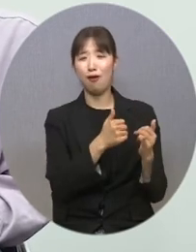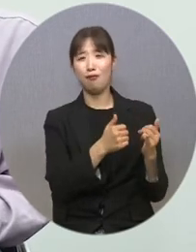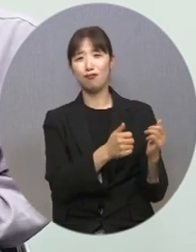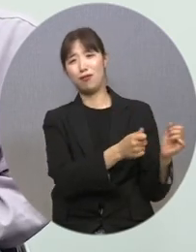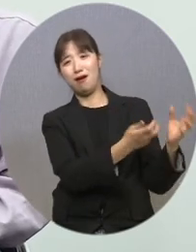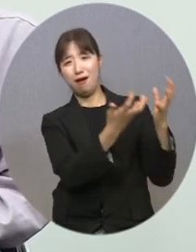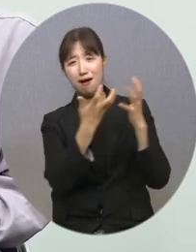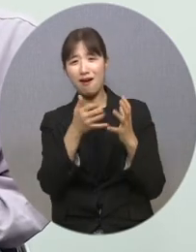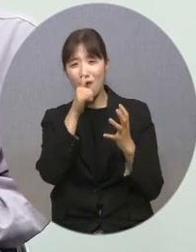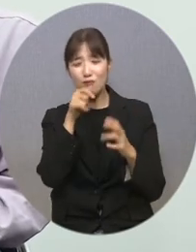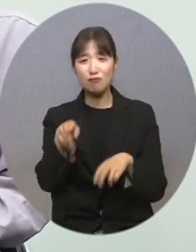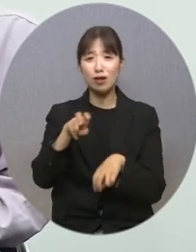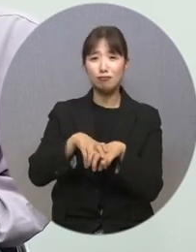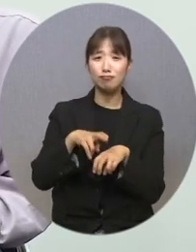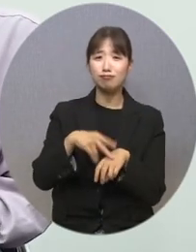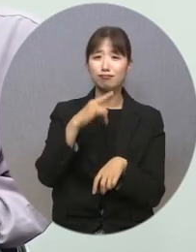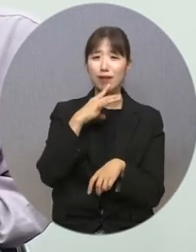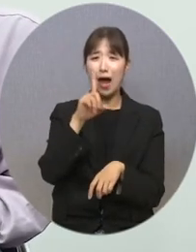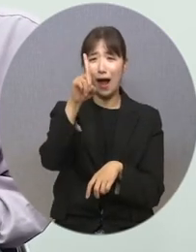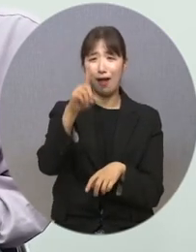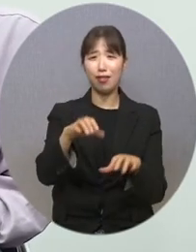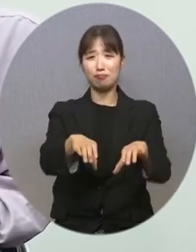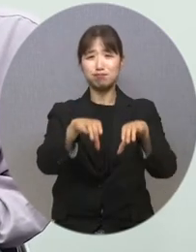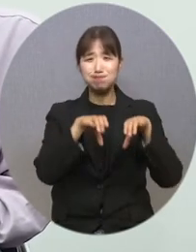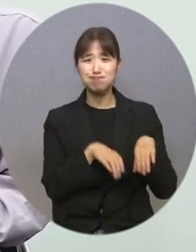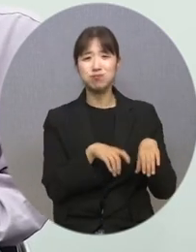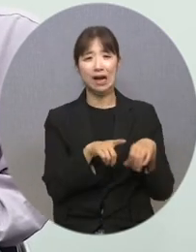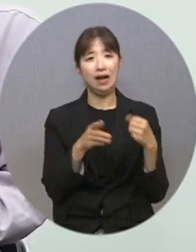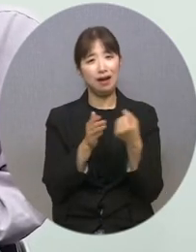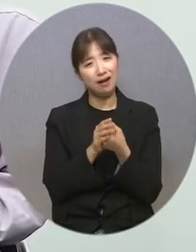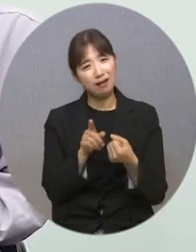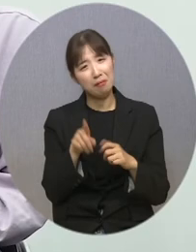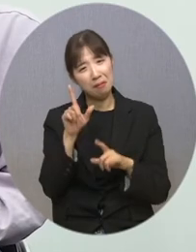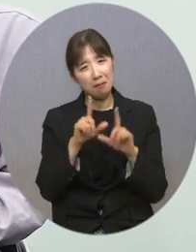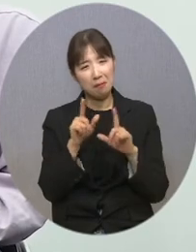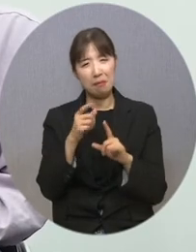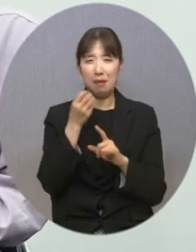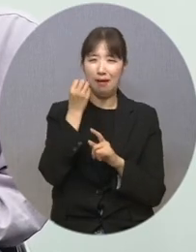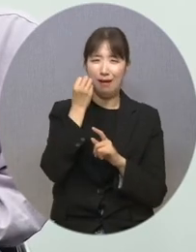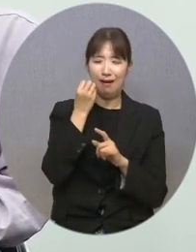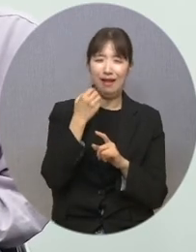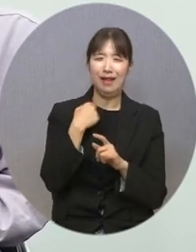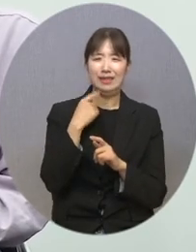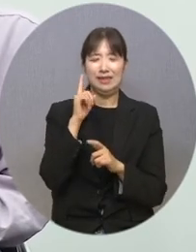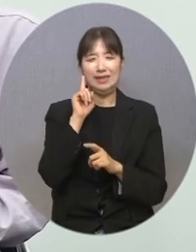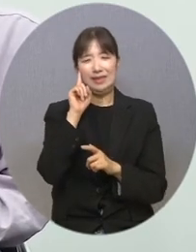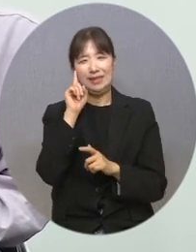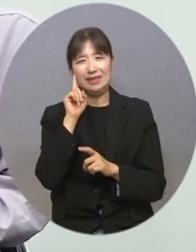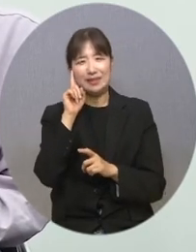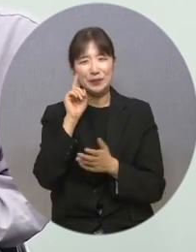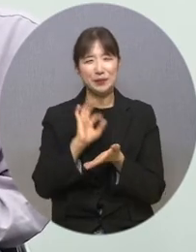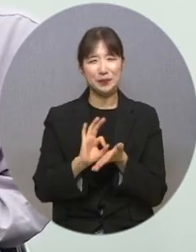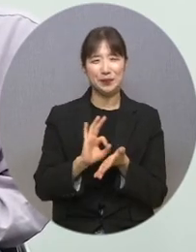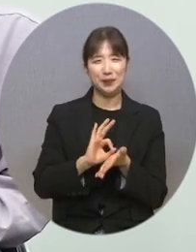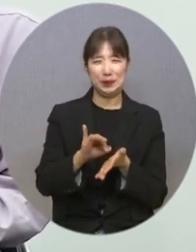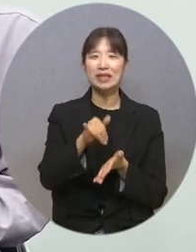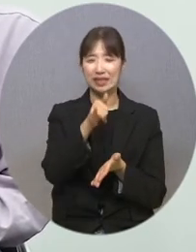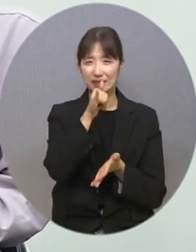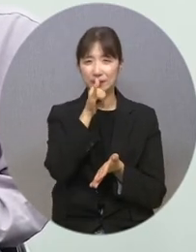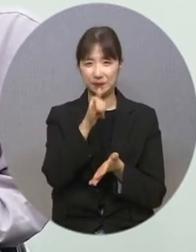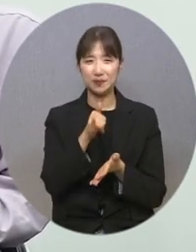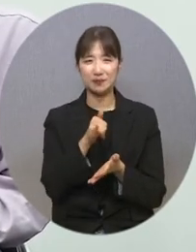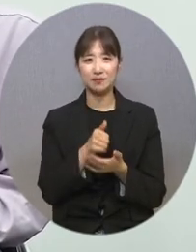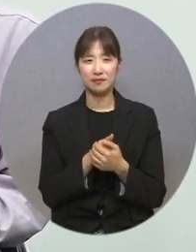들어왔는데 의자만 하나가 툭 튀어나와 있 거다 보니까 정부에서 결혼식 내내 계속 신경의 쓰이던